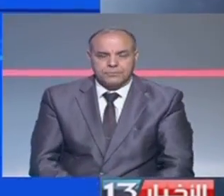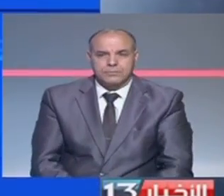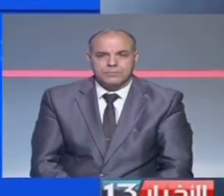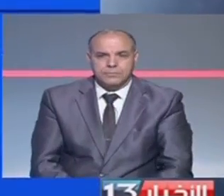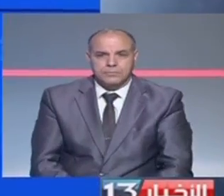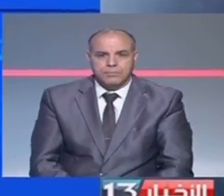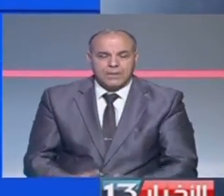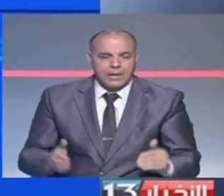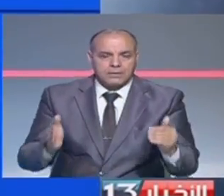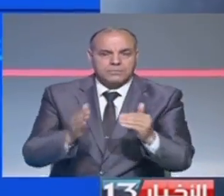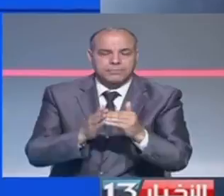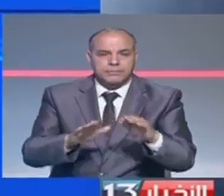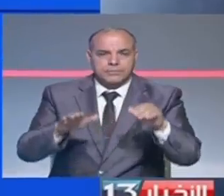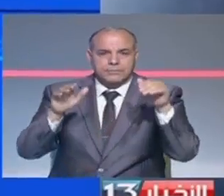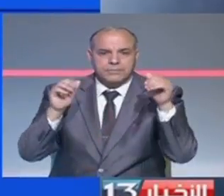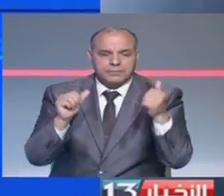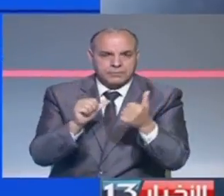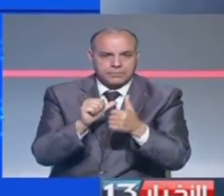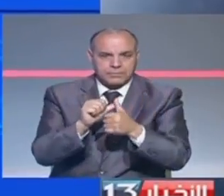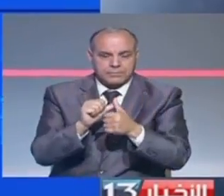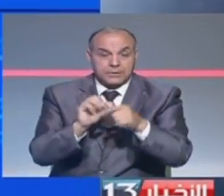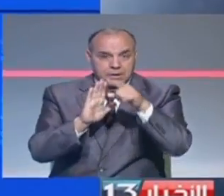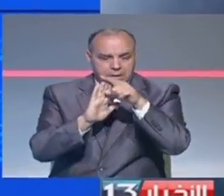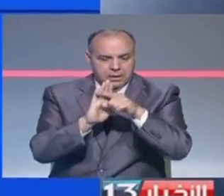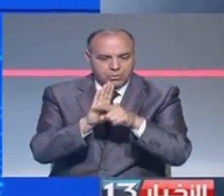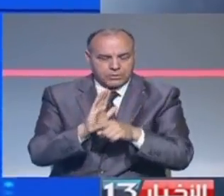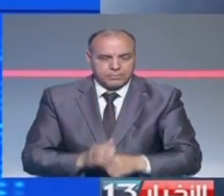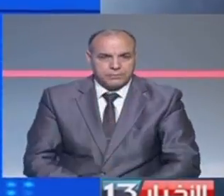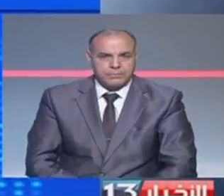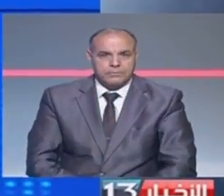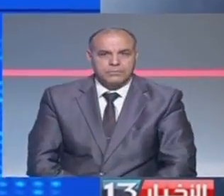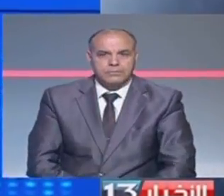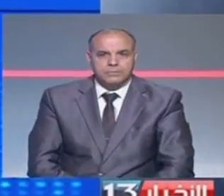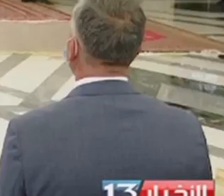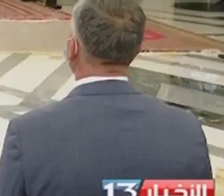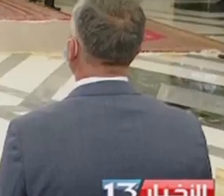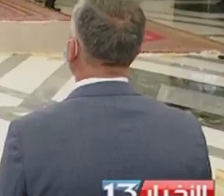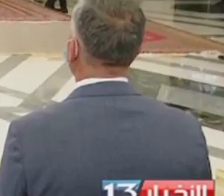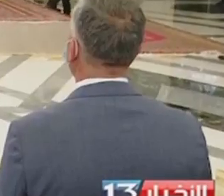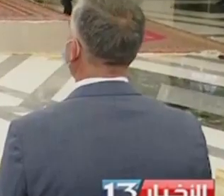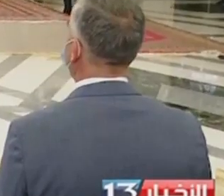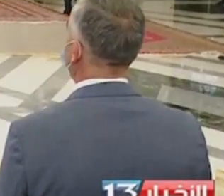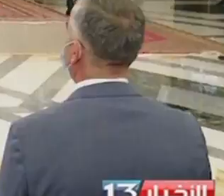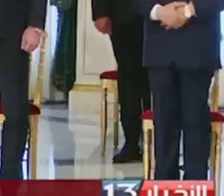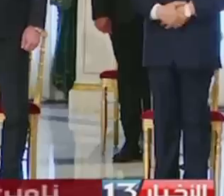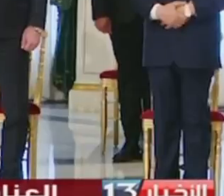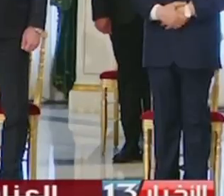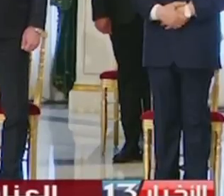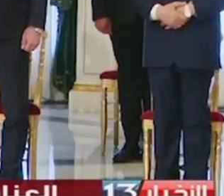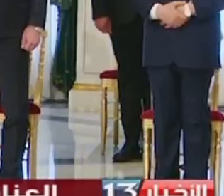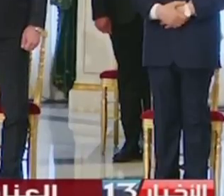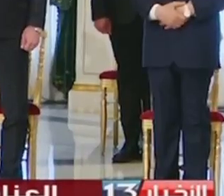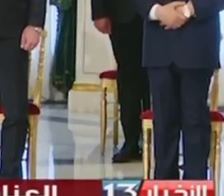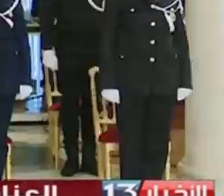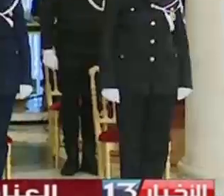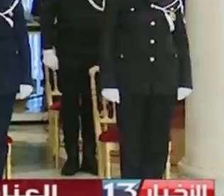نهايه النشره مشاهدينا الكرام ونذكركم بعناوينها تونس تحيي الذكرى الرابعه والستين